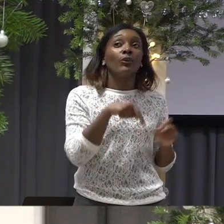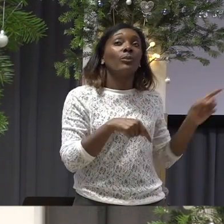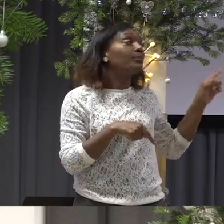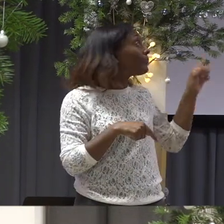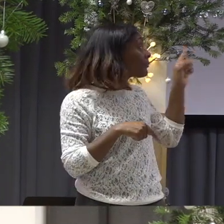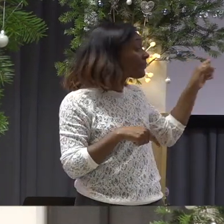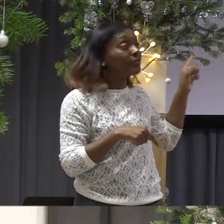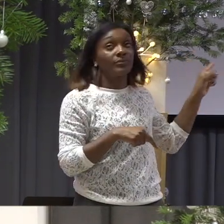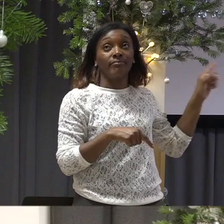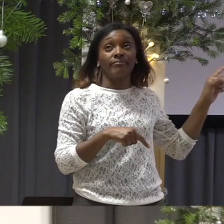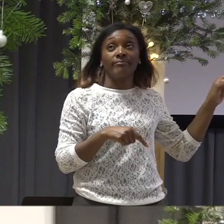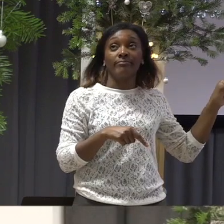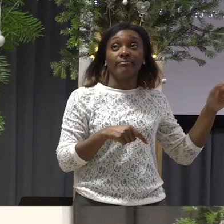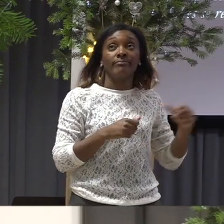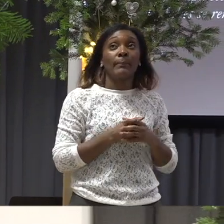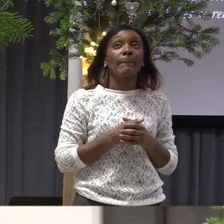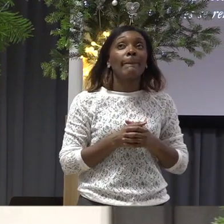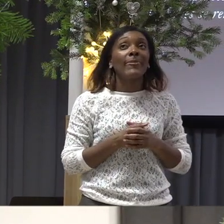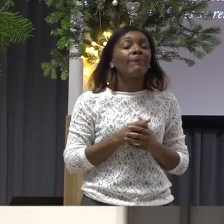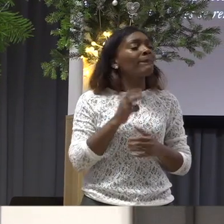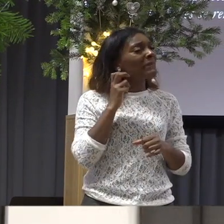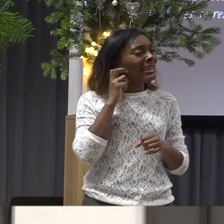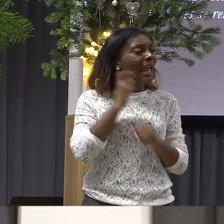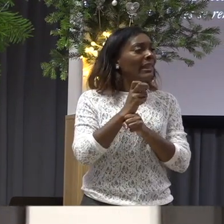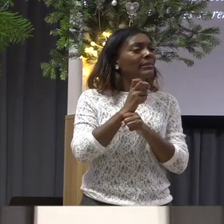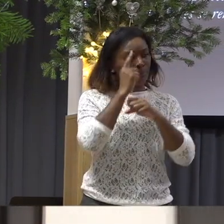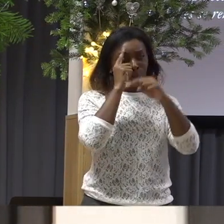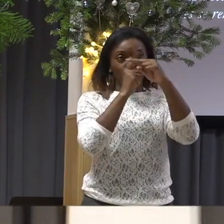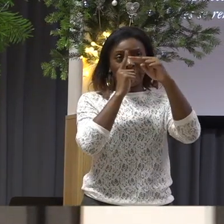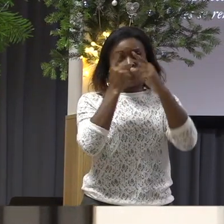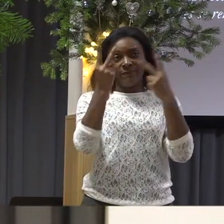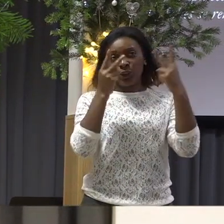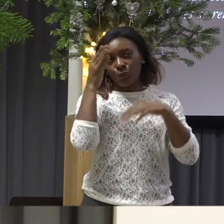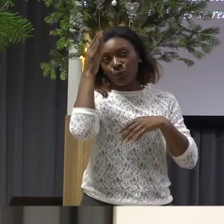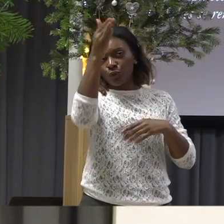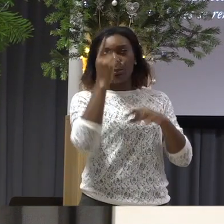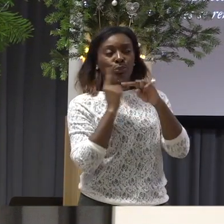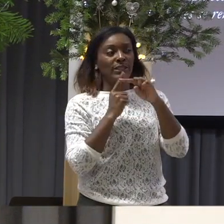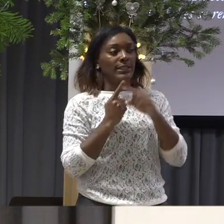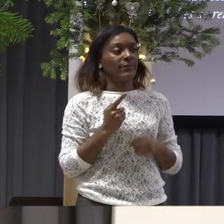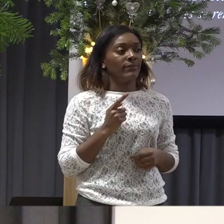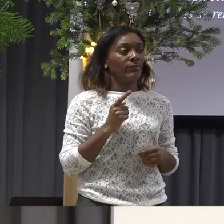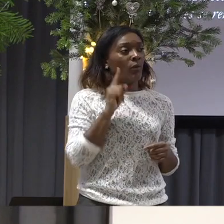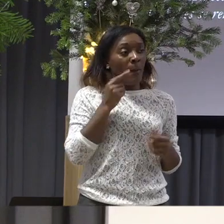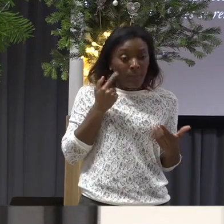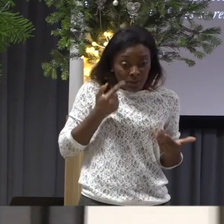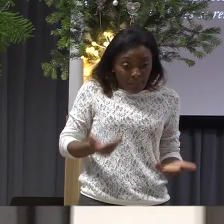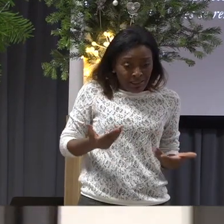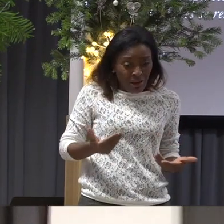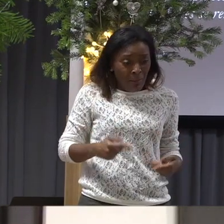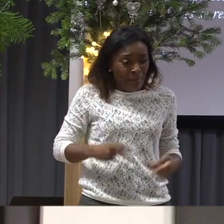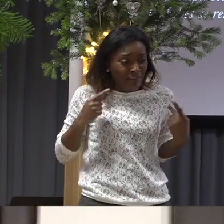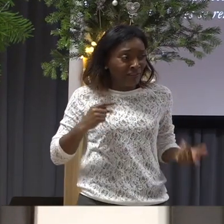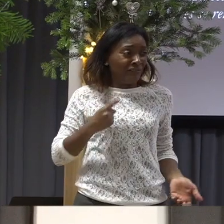de la vie. Ce n'est pas parce que c'est difficile aujourd'hui que, ah non, ça y est, c'est fichu, ma vie est foutue, donc